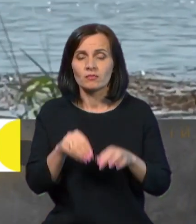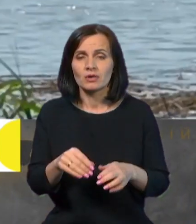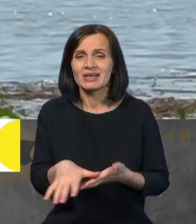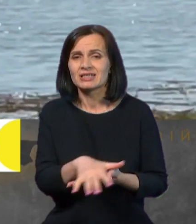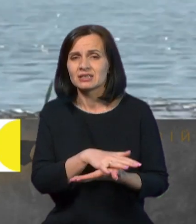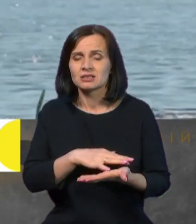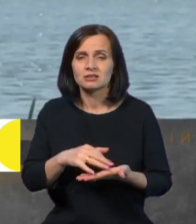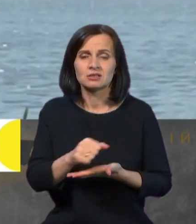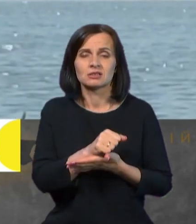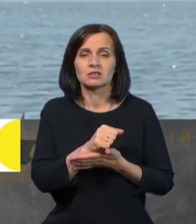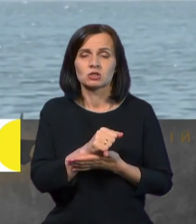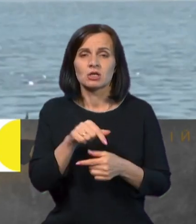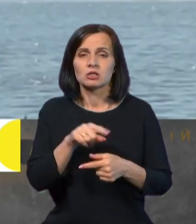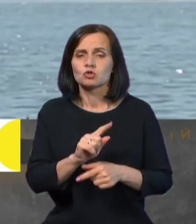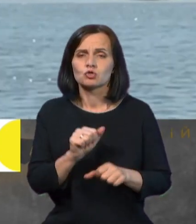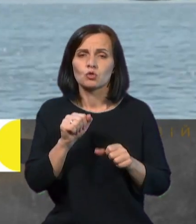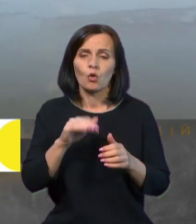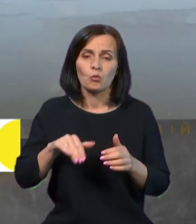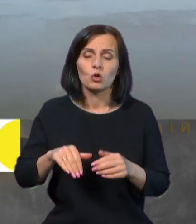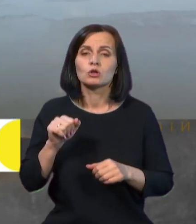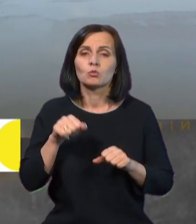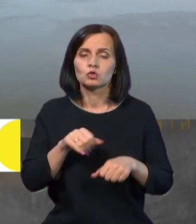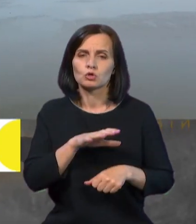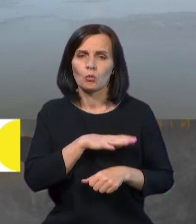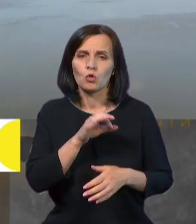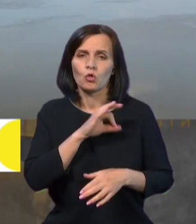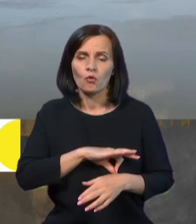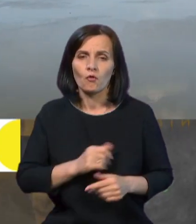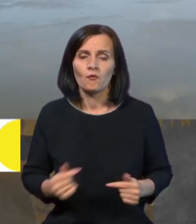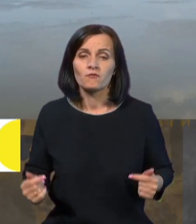би в подальшому використовуватися в відповідно